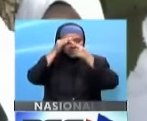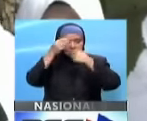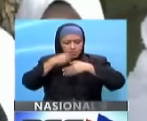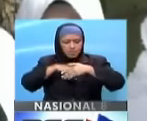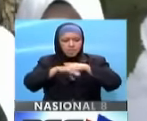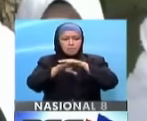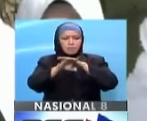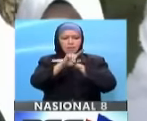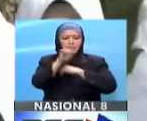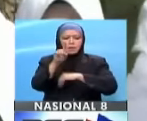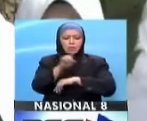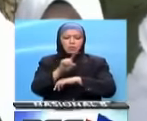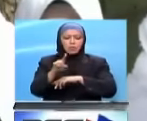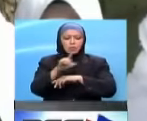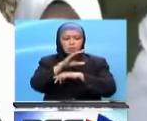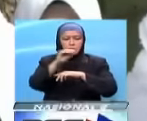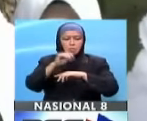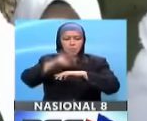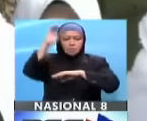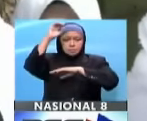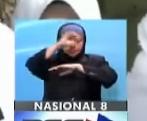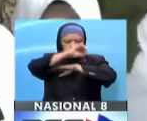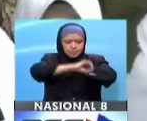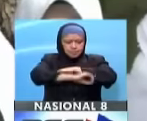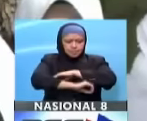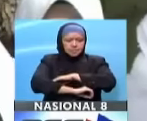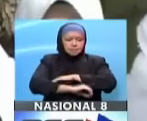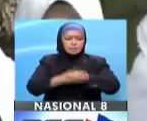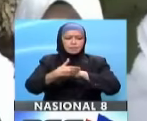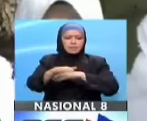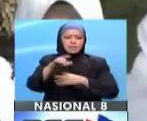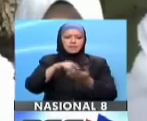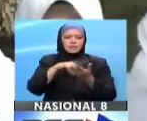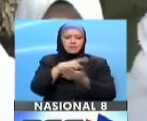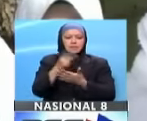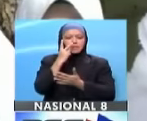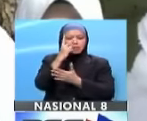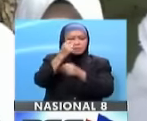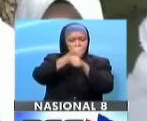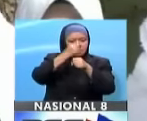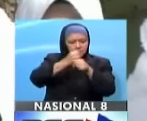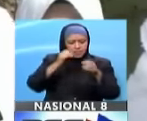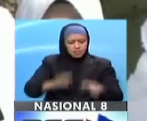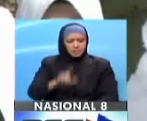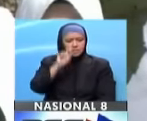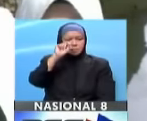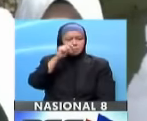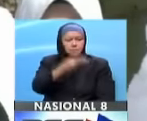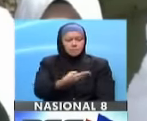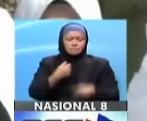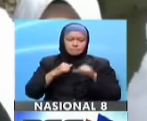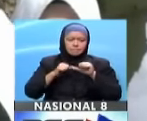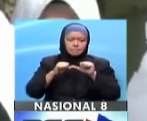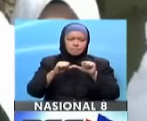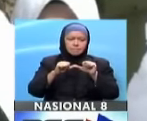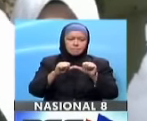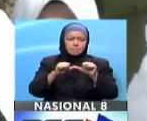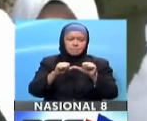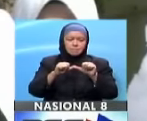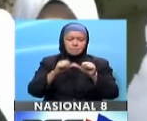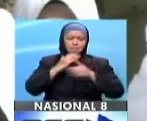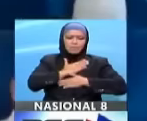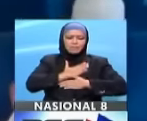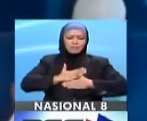zuhur, kecilnya matahari selepas ini. Dan saya melihat petugas-petugas kita pun semuanya masih ceria.